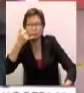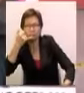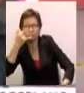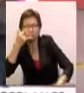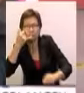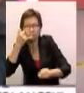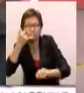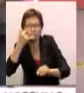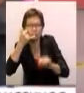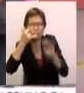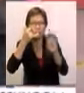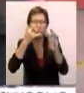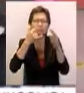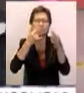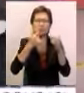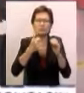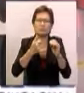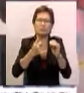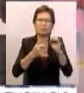jam